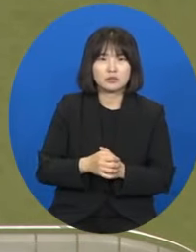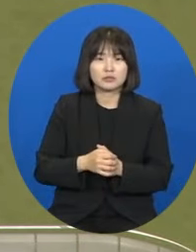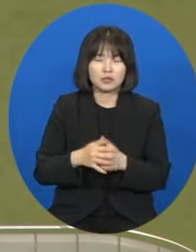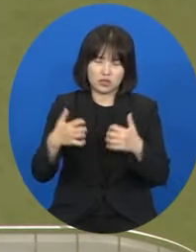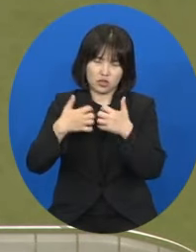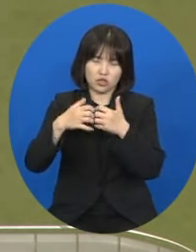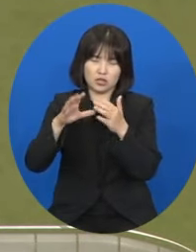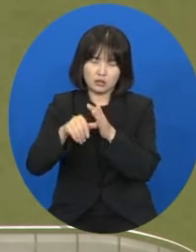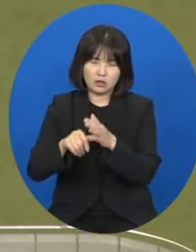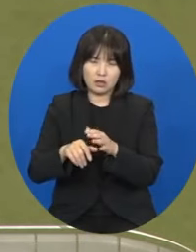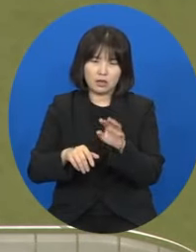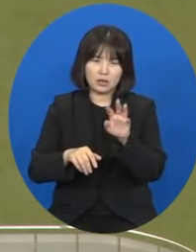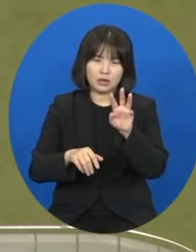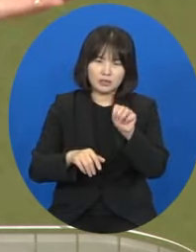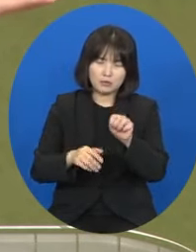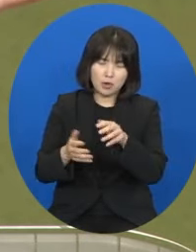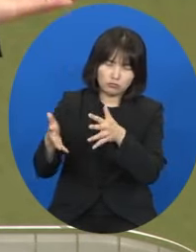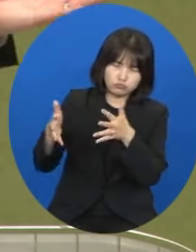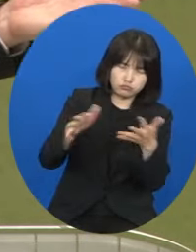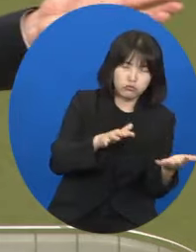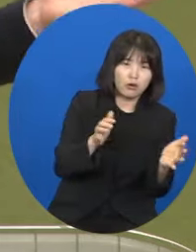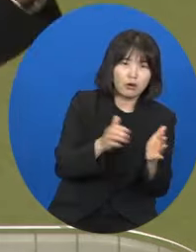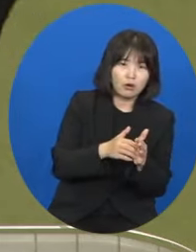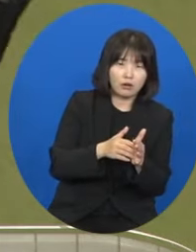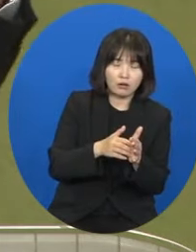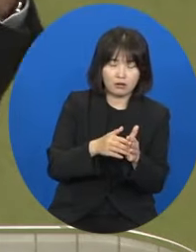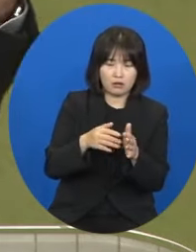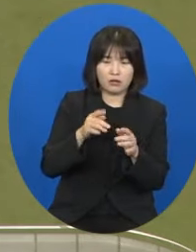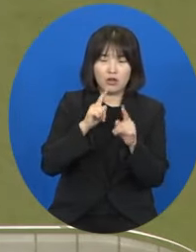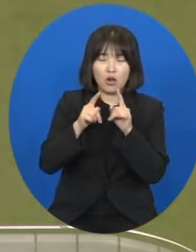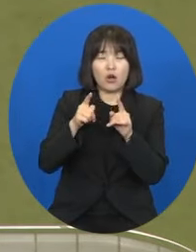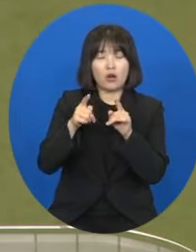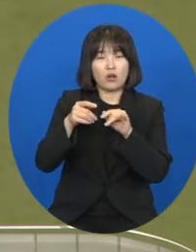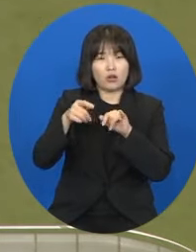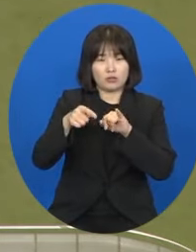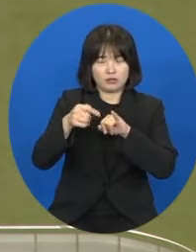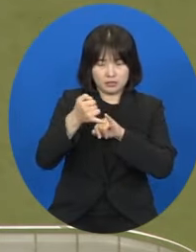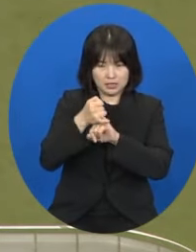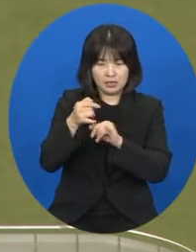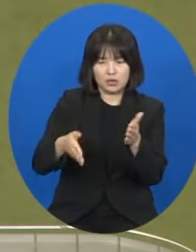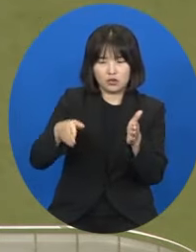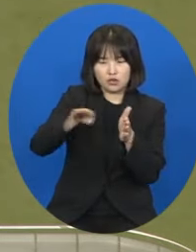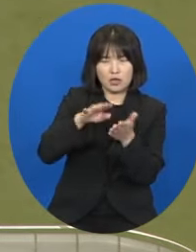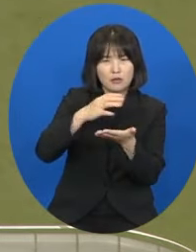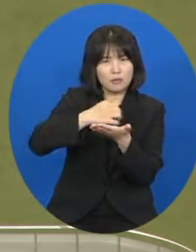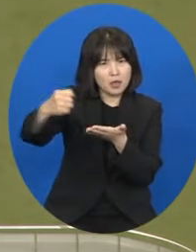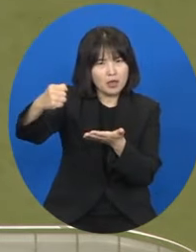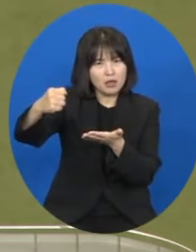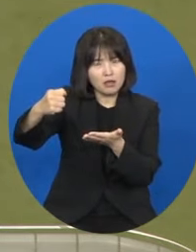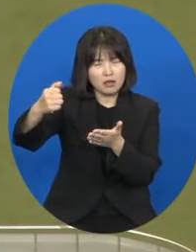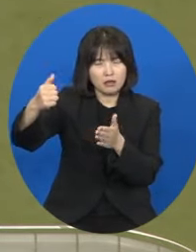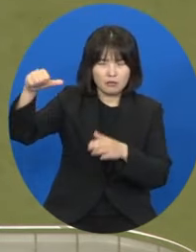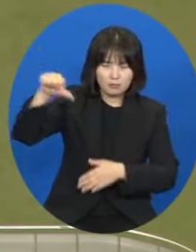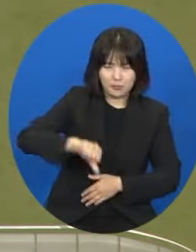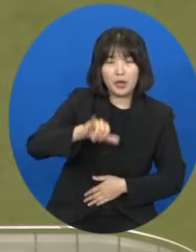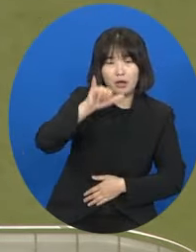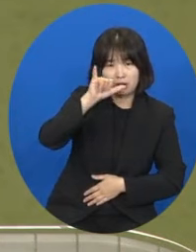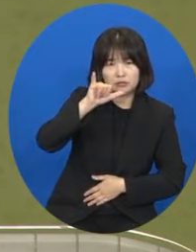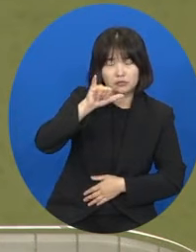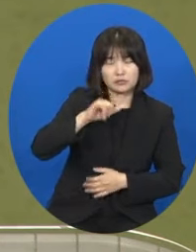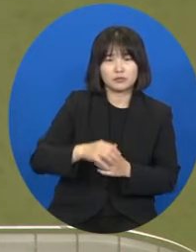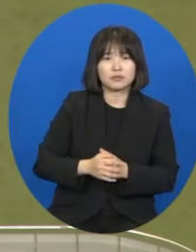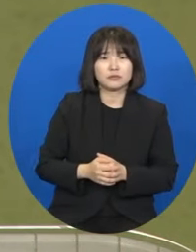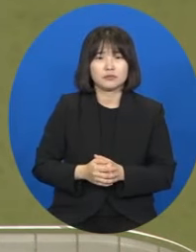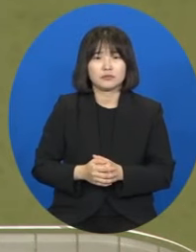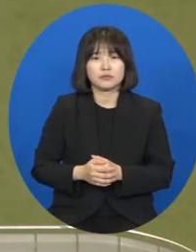번은 3만 명이 죽었습니다. 그리고 언약궤를 빼앗겼던 그 패배의 전쟁이 있었어요. 그 전쟁이 벌어졌던 장소의 이름이 기억나십니까,